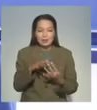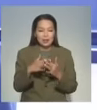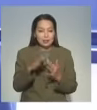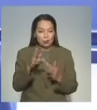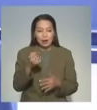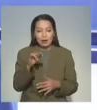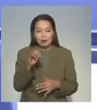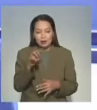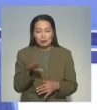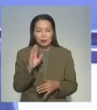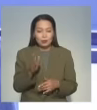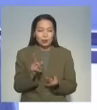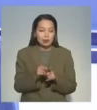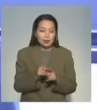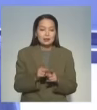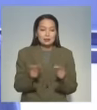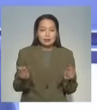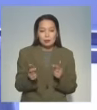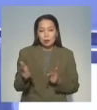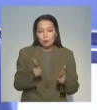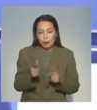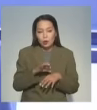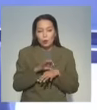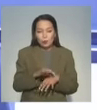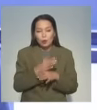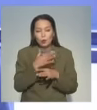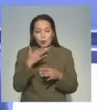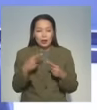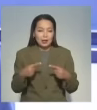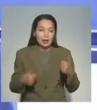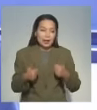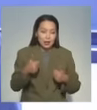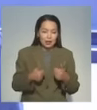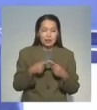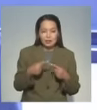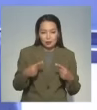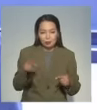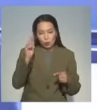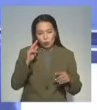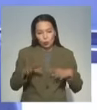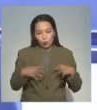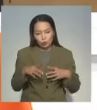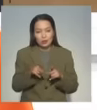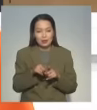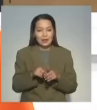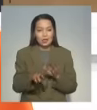будут проходить летние, зимние подготовительные занятия, многочисленные соревнования, курсы и учебно-тренировочные